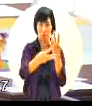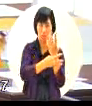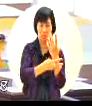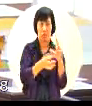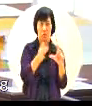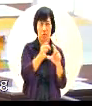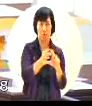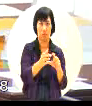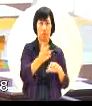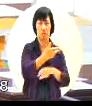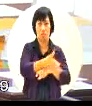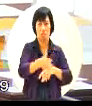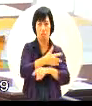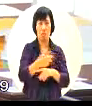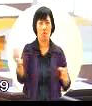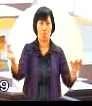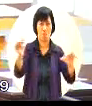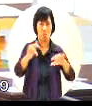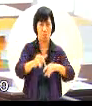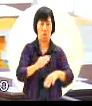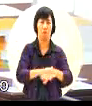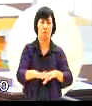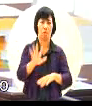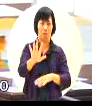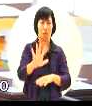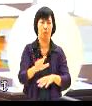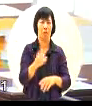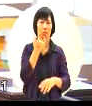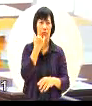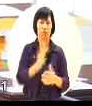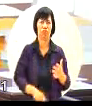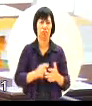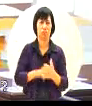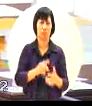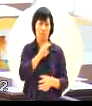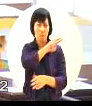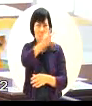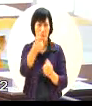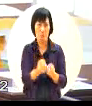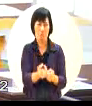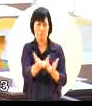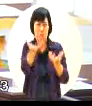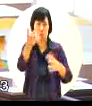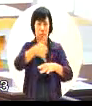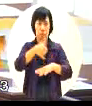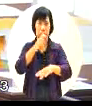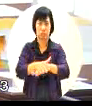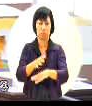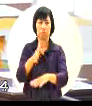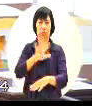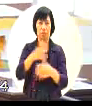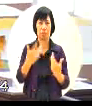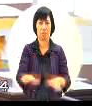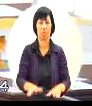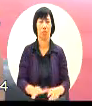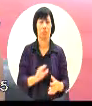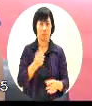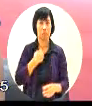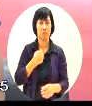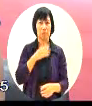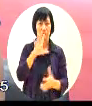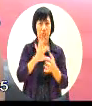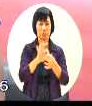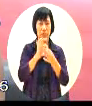水，所以拢都太高，拢做个生蚊虫。我相信，即咱伫即条内底有咧做迄个绿增净化